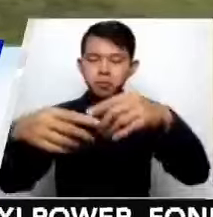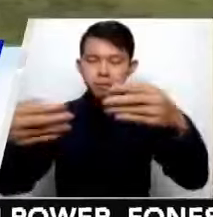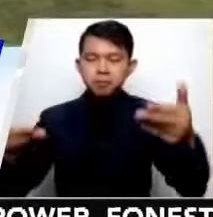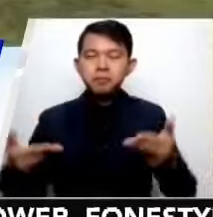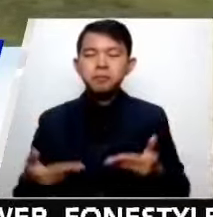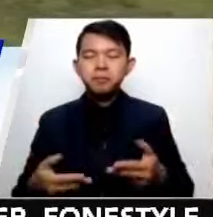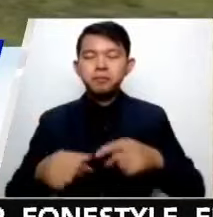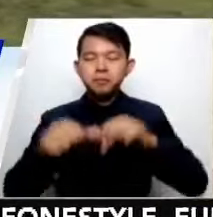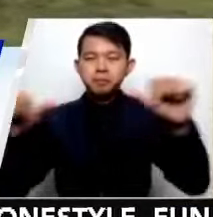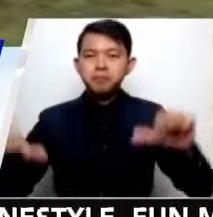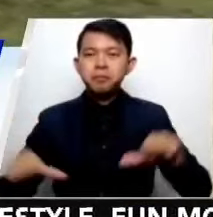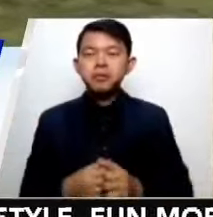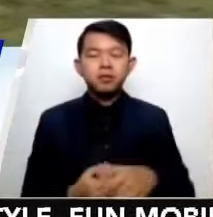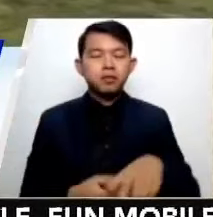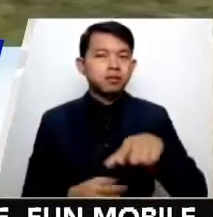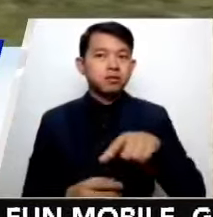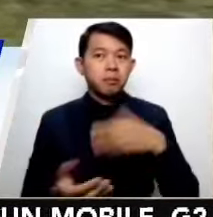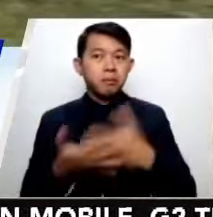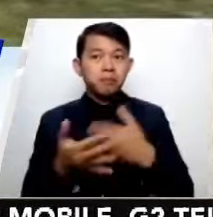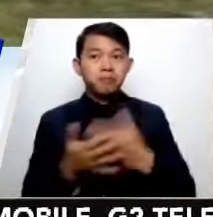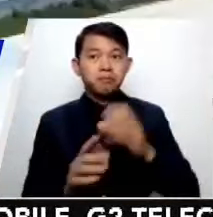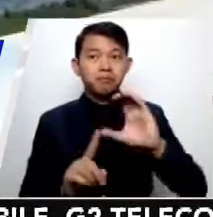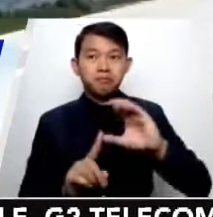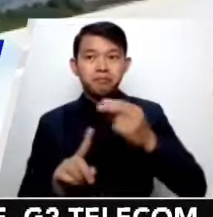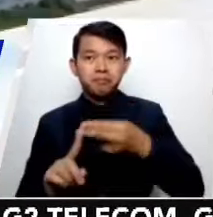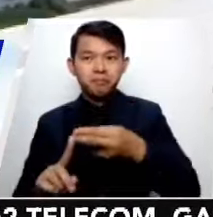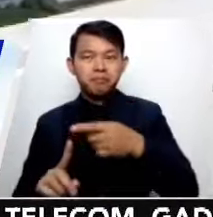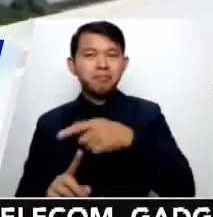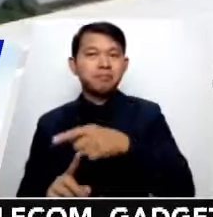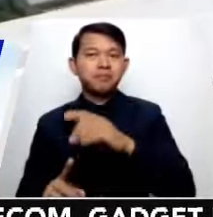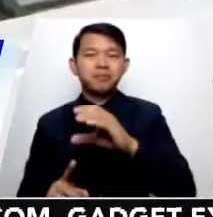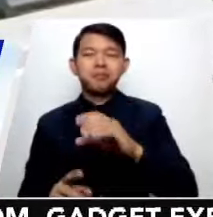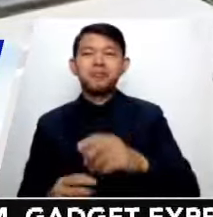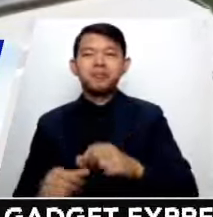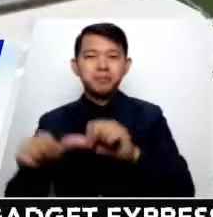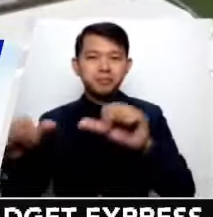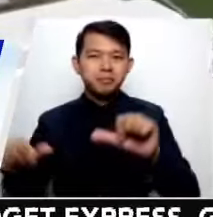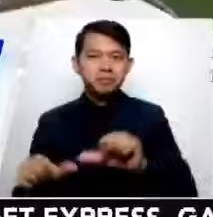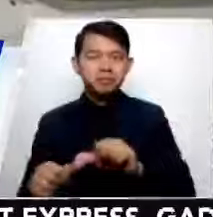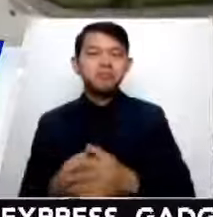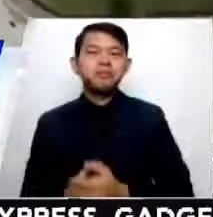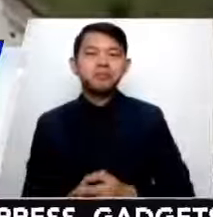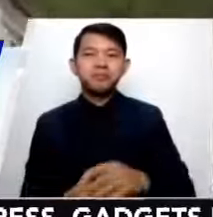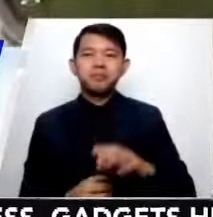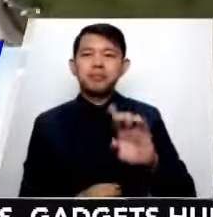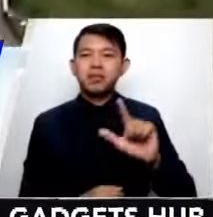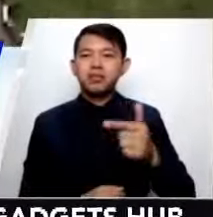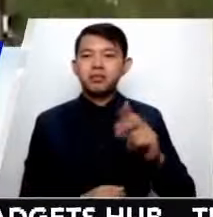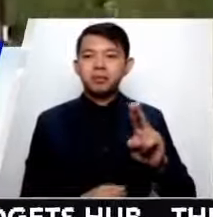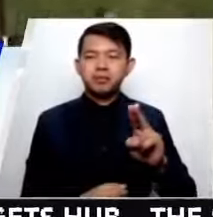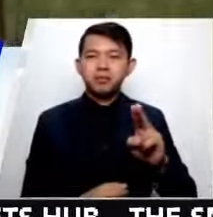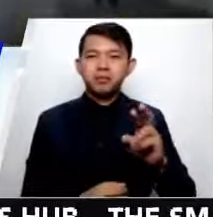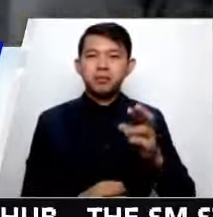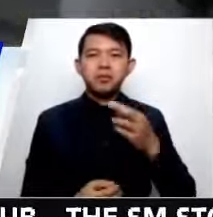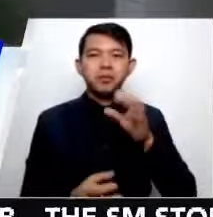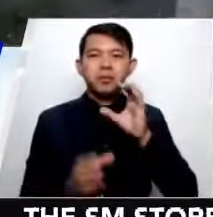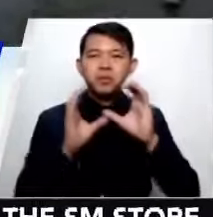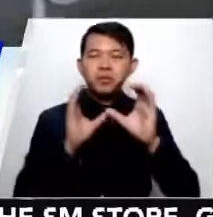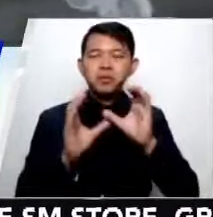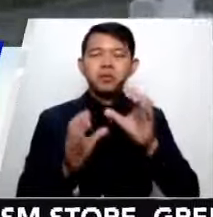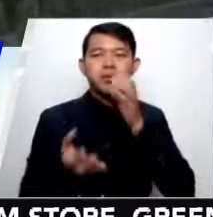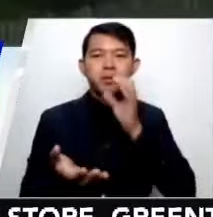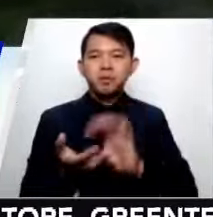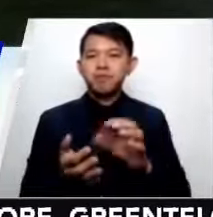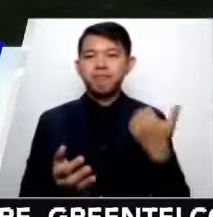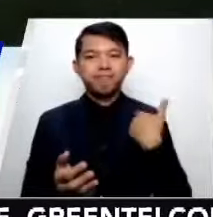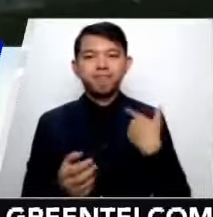Bamban, Bamban ang nireid na compound. Wala pang pahayag ang Bamban LGU. Nag-iimbestiga naman ang Department of Justice